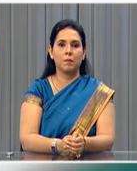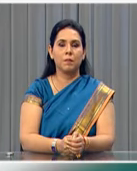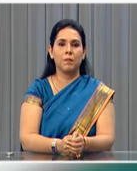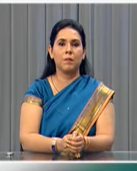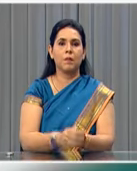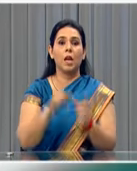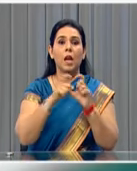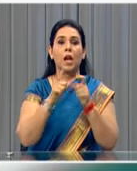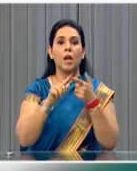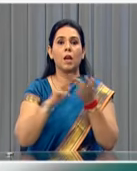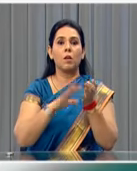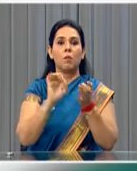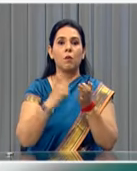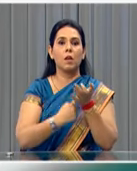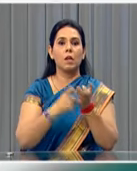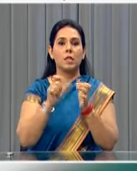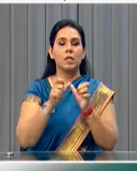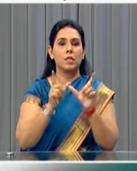लोकतंत्र में